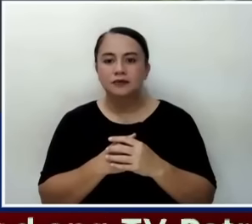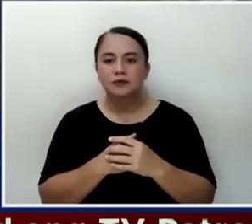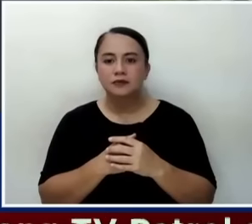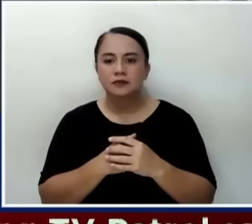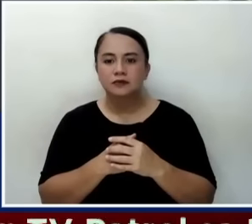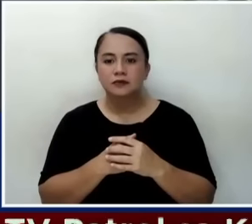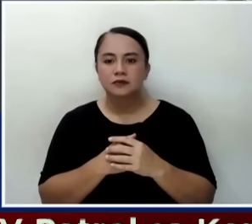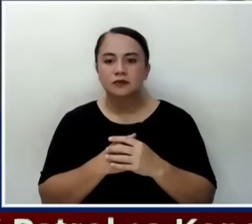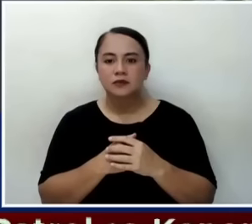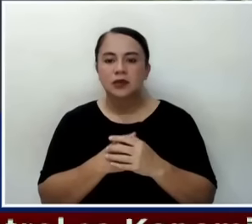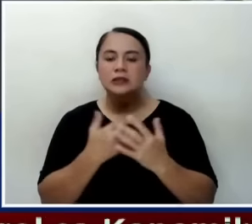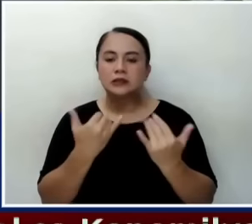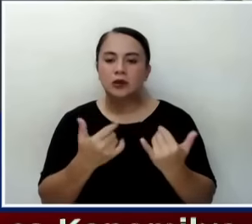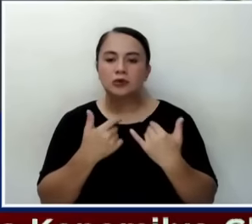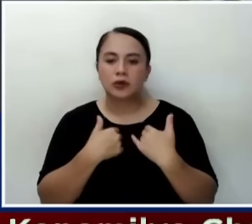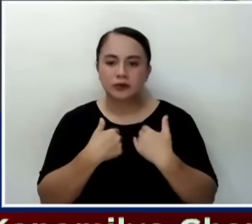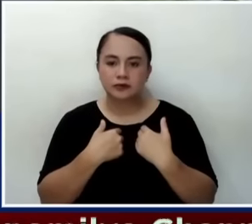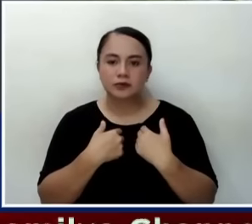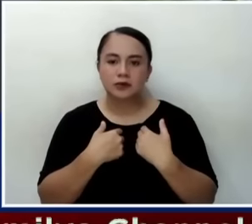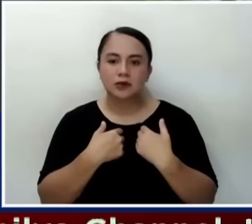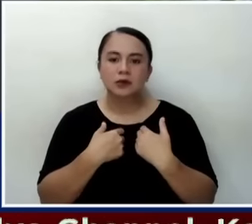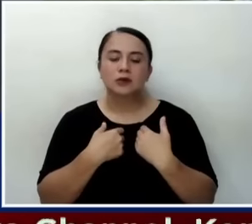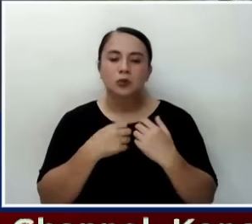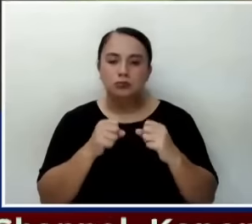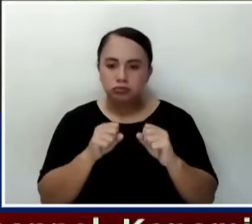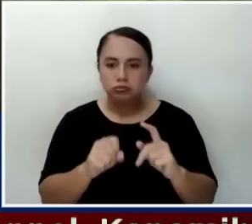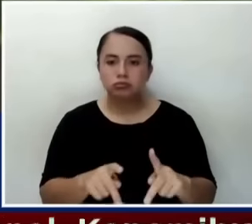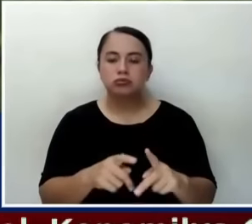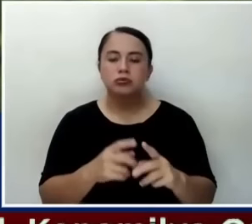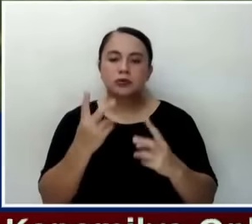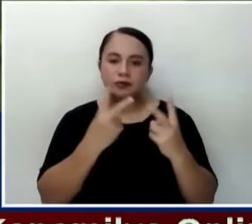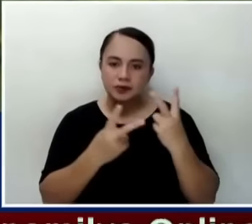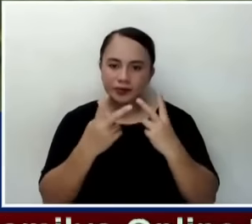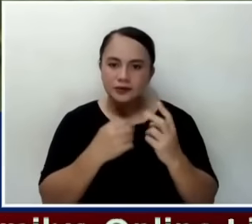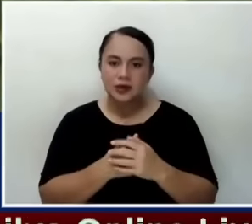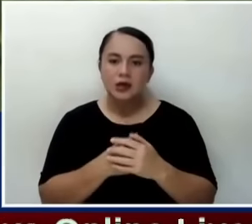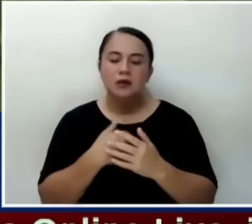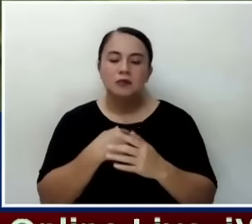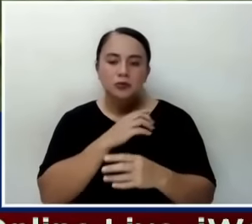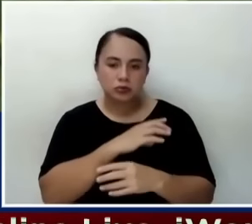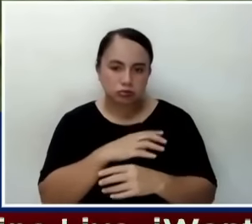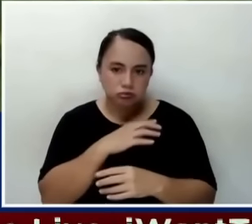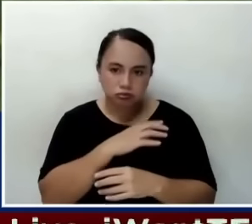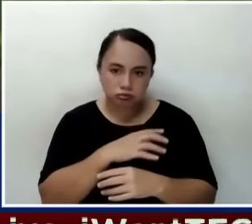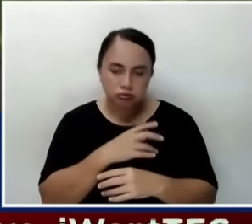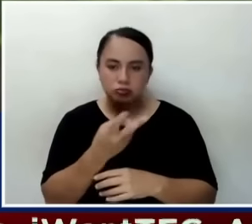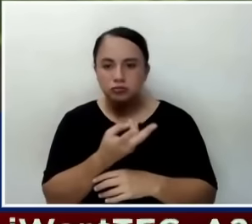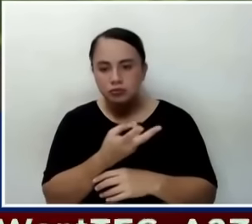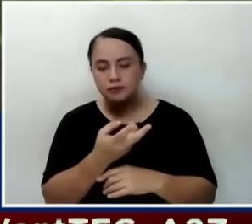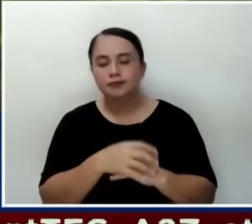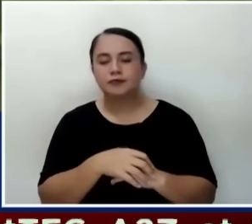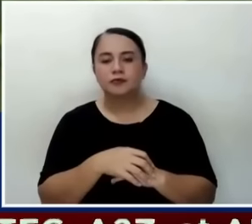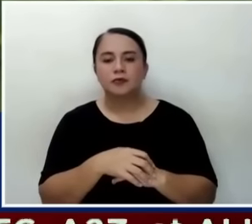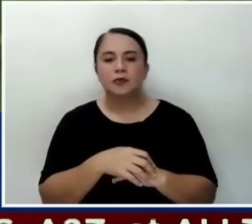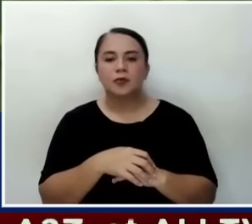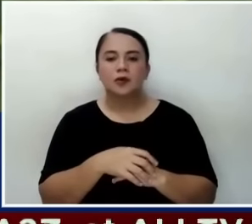Kaya ngayon lang ako nagkaroon ng pagkakataon na dumalaw at makiramay kina Dondon, kina Rochelle. Si Mother, alam